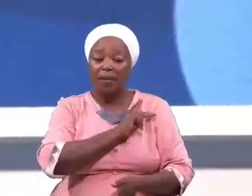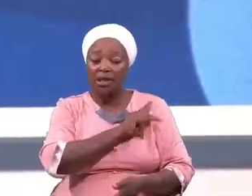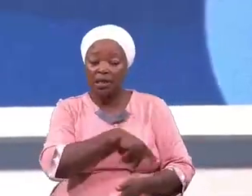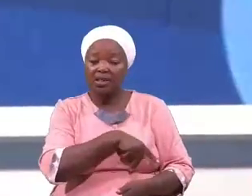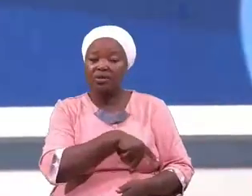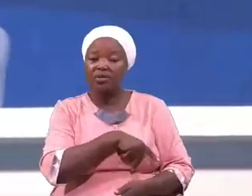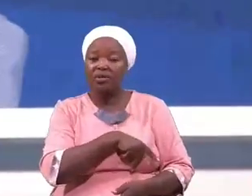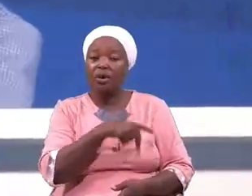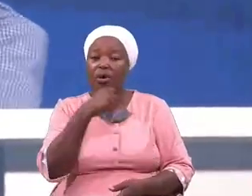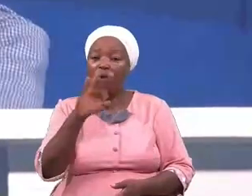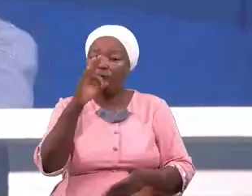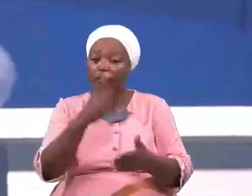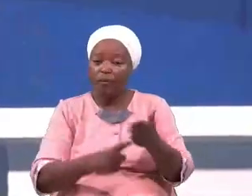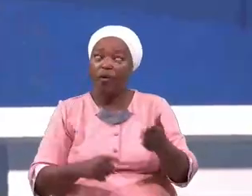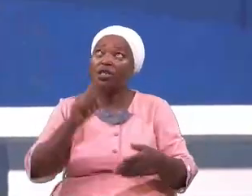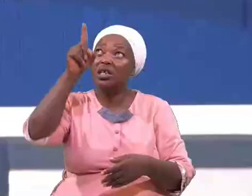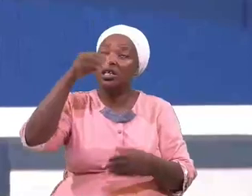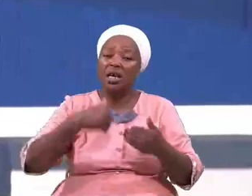C'est cette personnalisation.